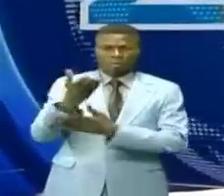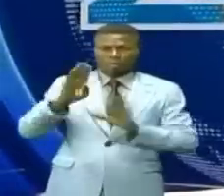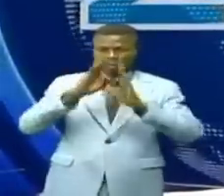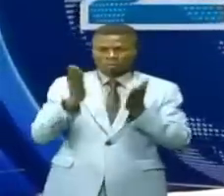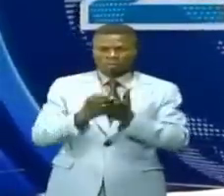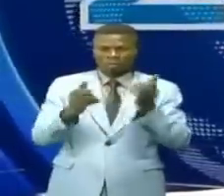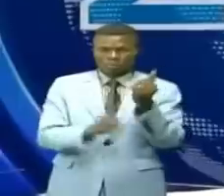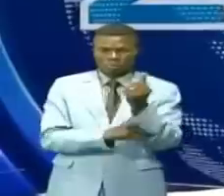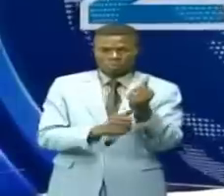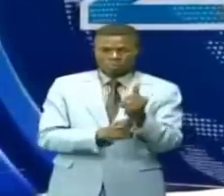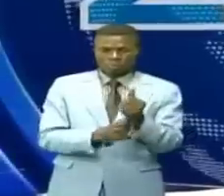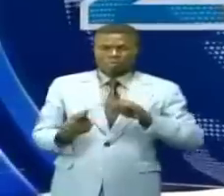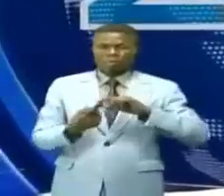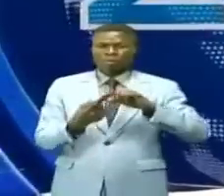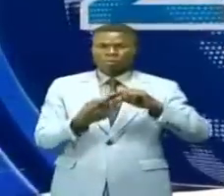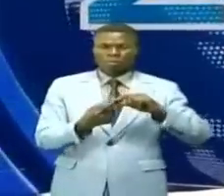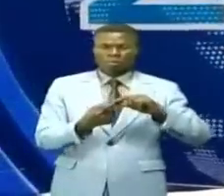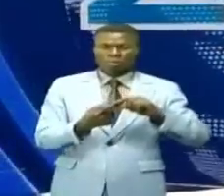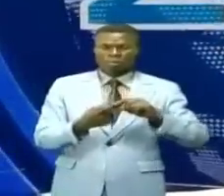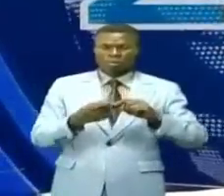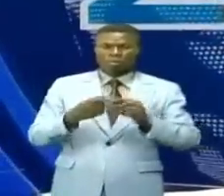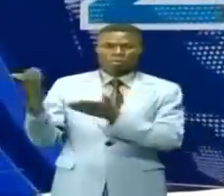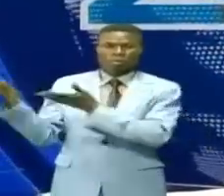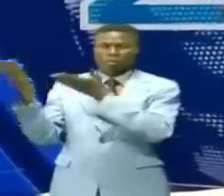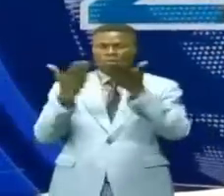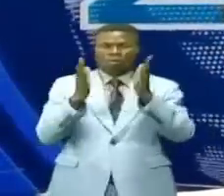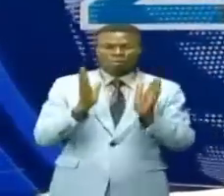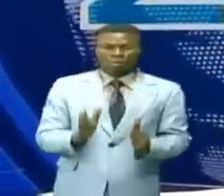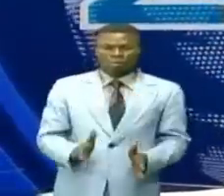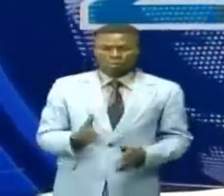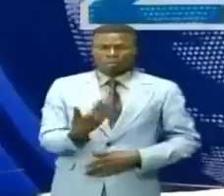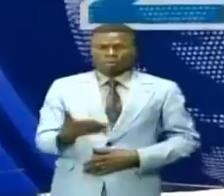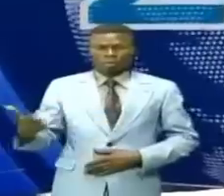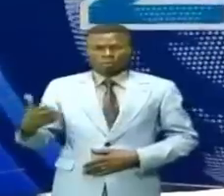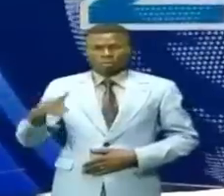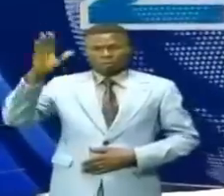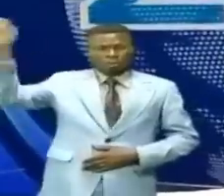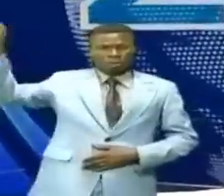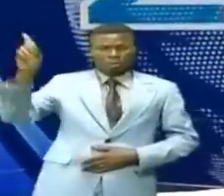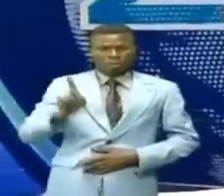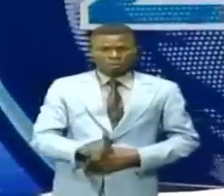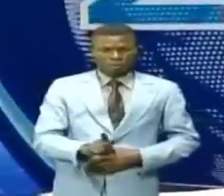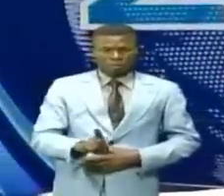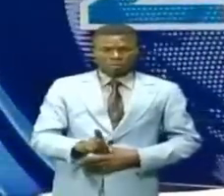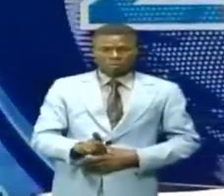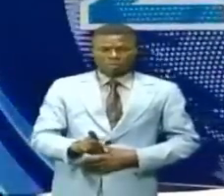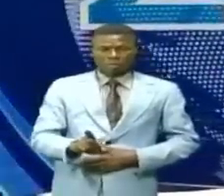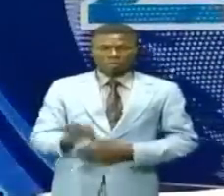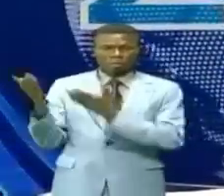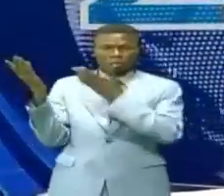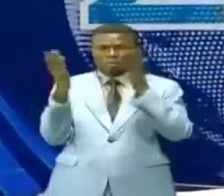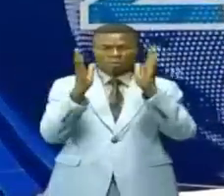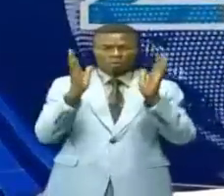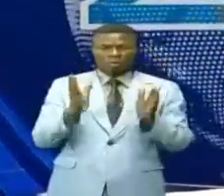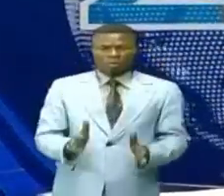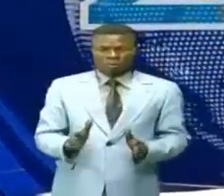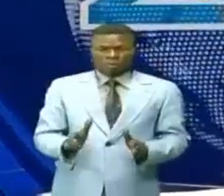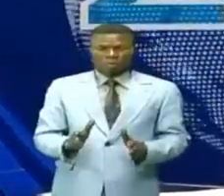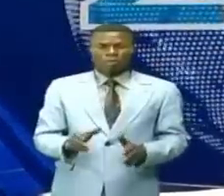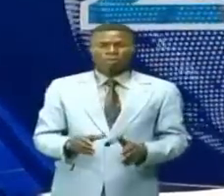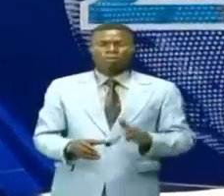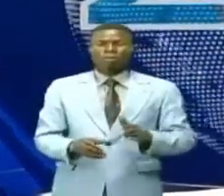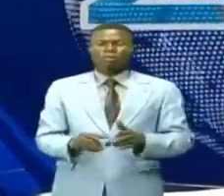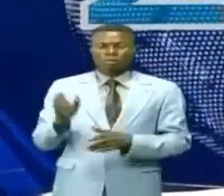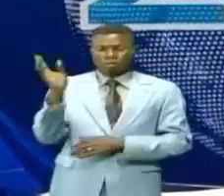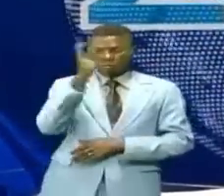en général et en particulier des importateurs des marchandises à l'étranger, des transitaires et des commissionnaires